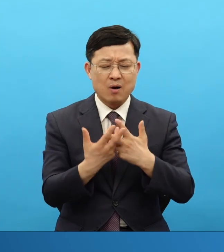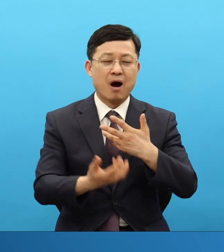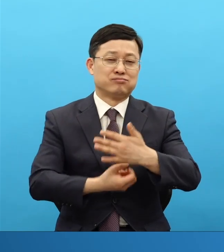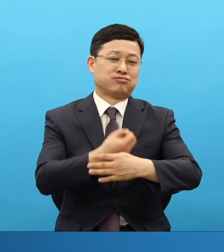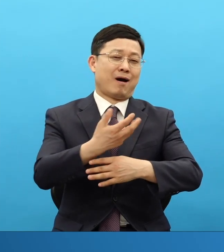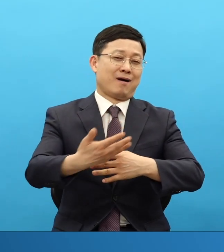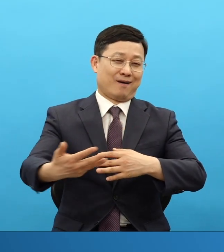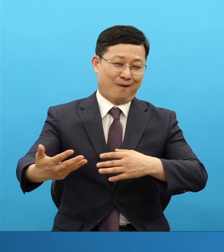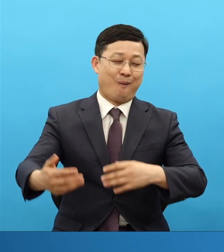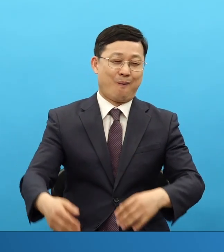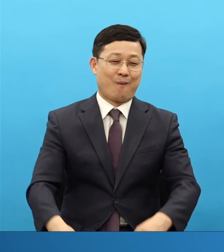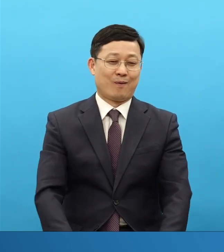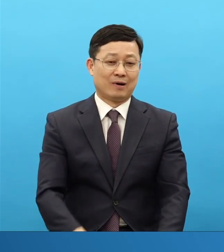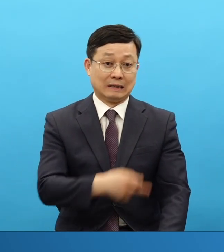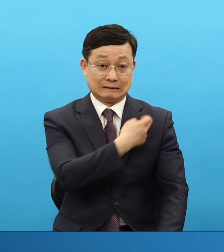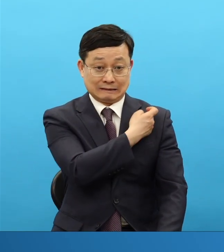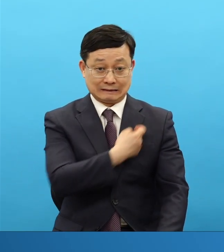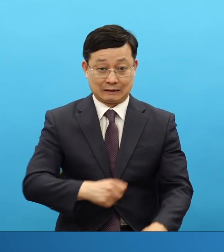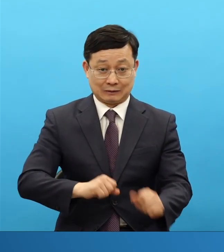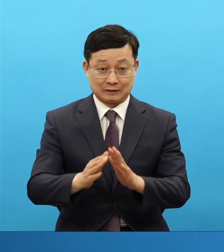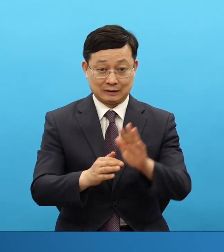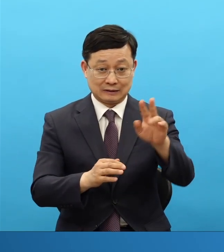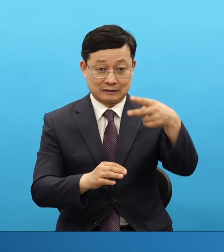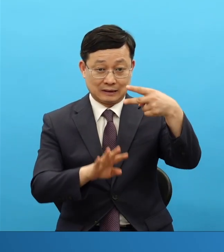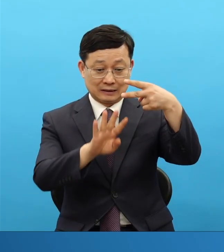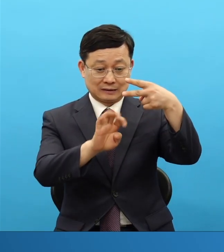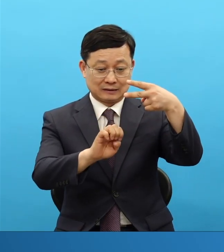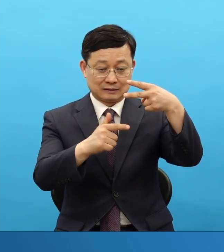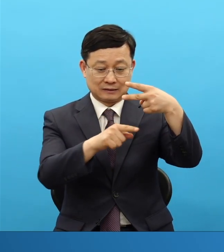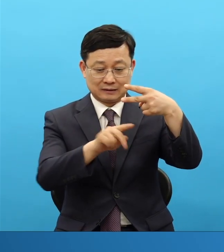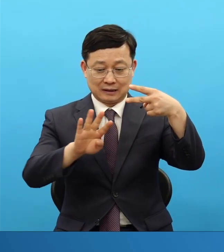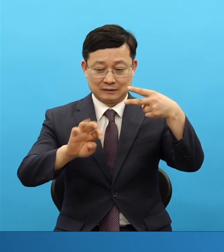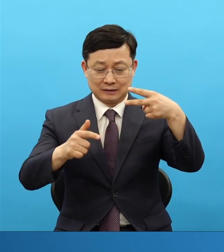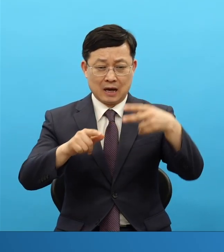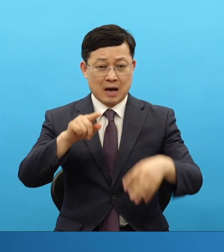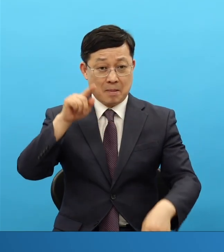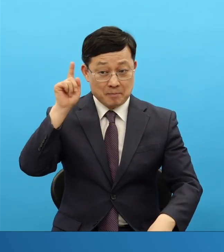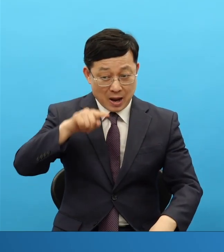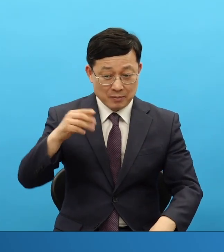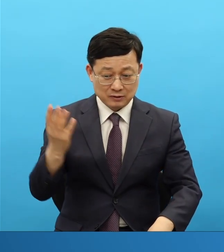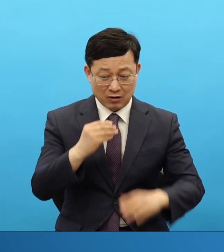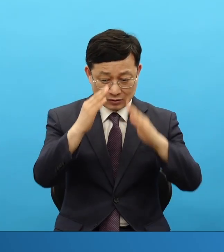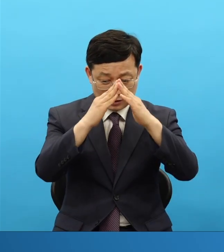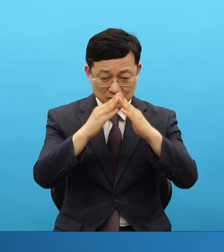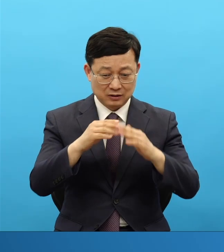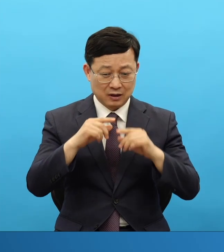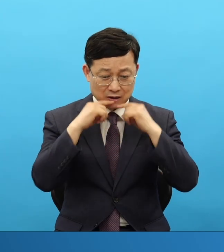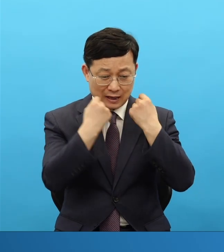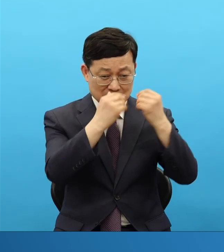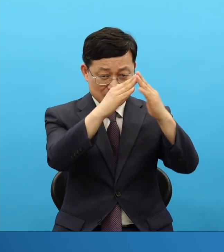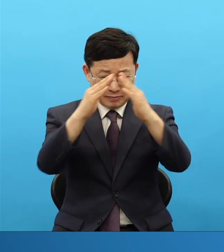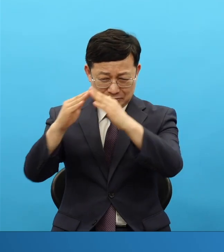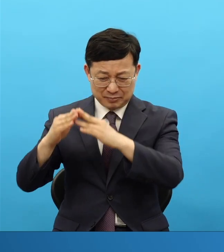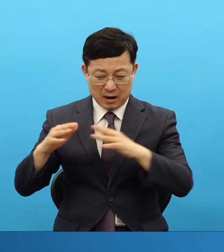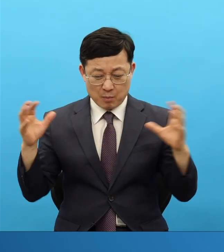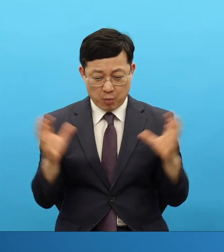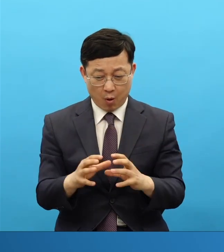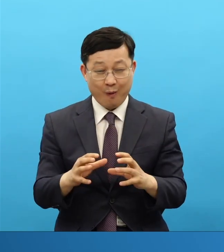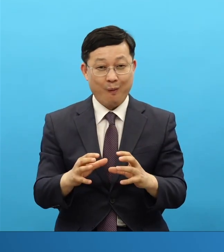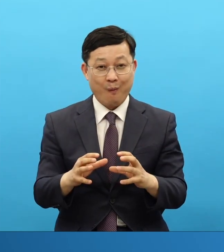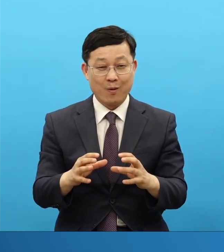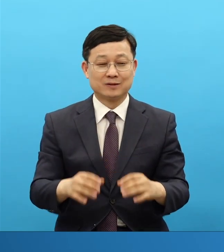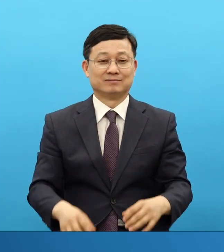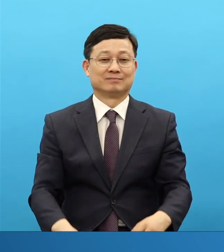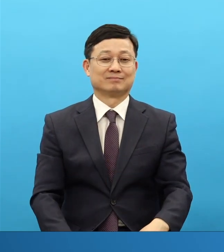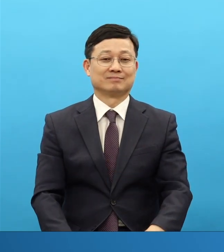wealth. 사도행 2장 46, 47절에 날마다 성전에서 날마다 집에서 In Acts 2, verse 46 to 47, every day in the temple